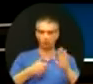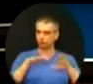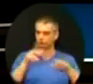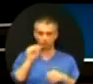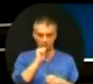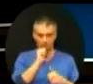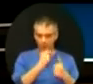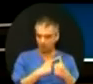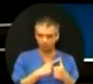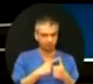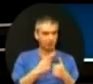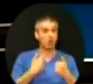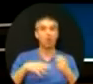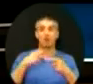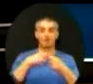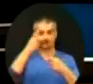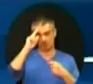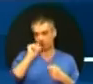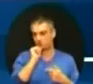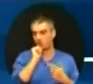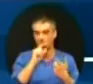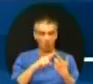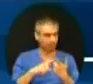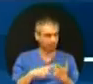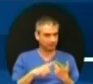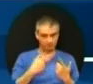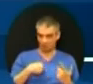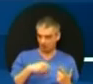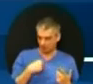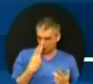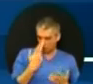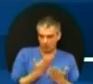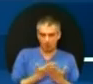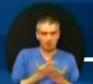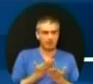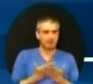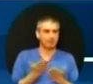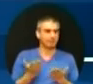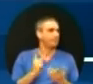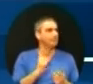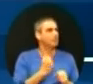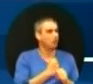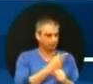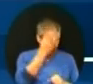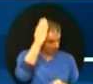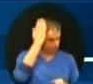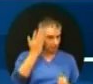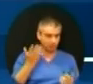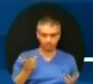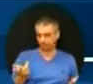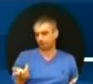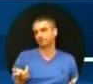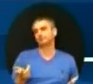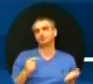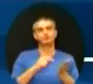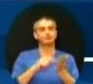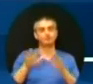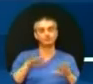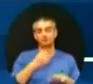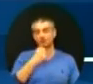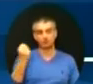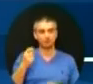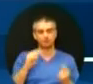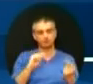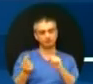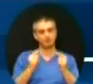הממשלה לא רוצה בו, רוב חברי הליכוד לא רוצים בו. אנחנו עדים את זה בנט? זה קרב, כיוון שזאת ממשלת ימין,